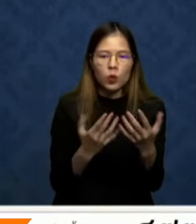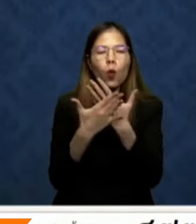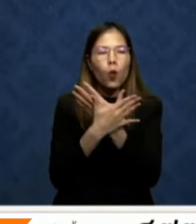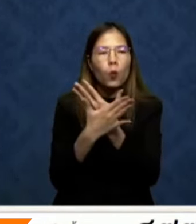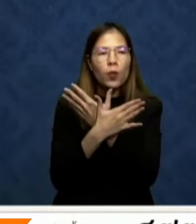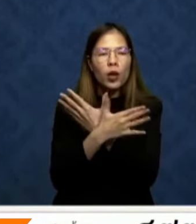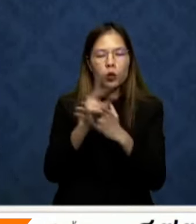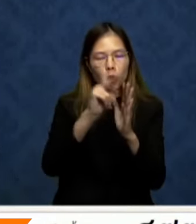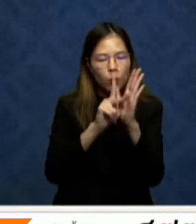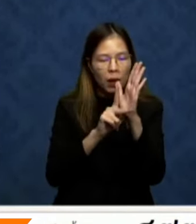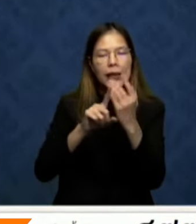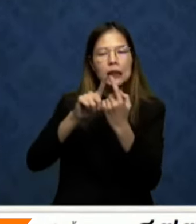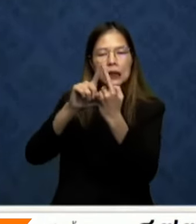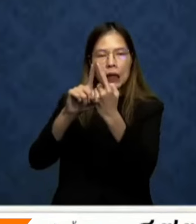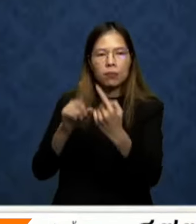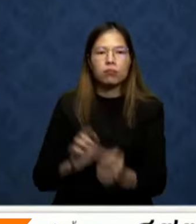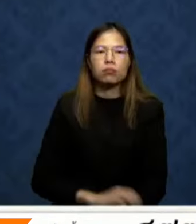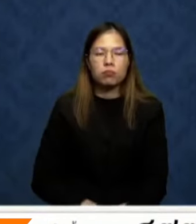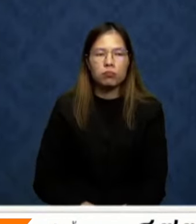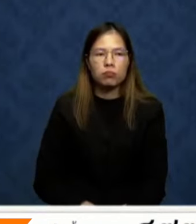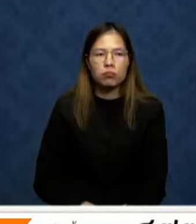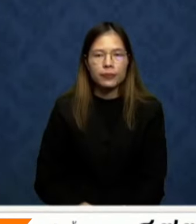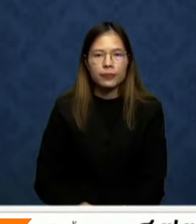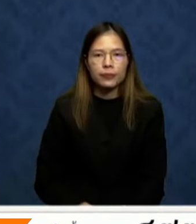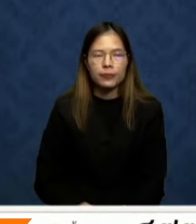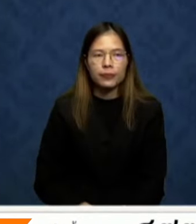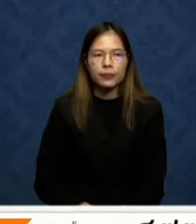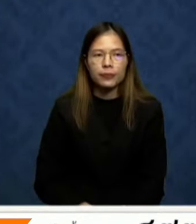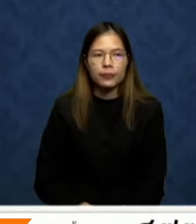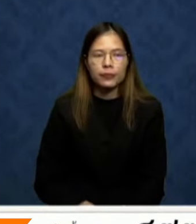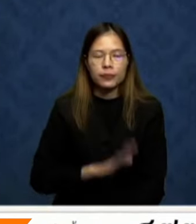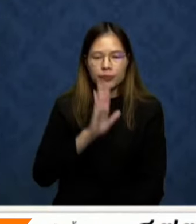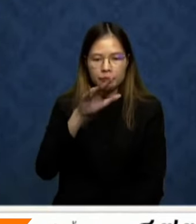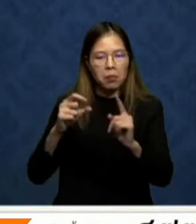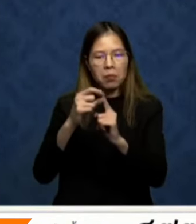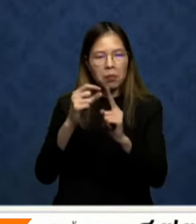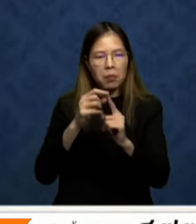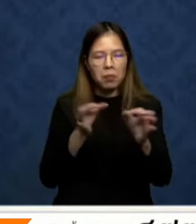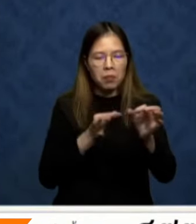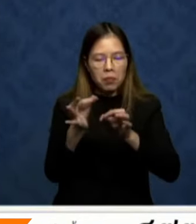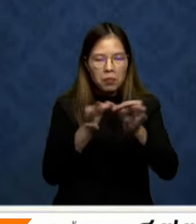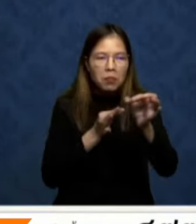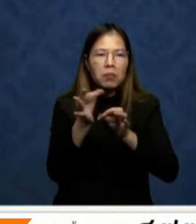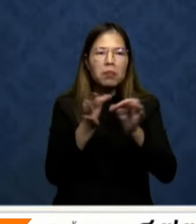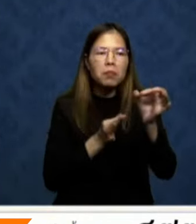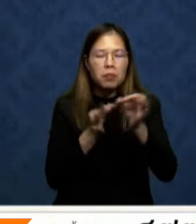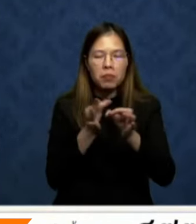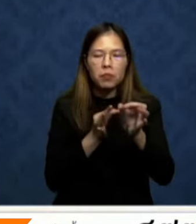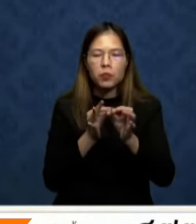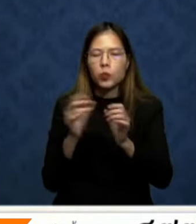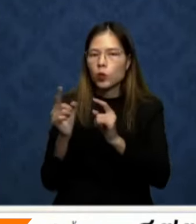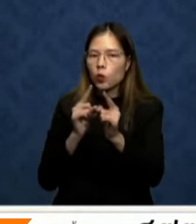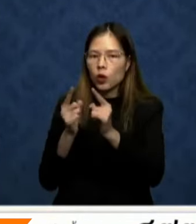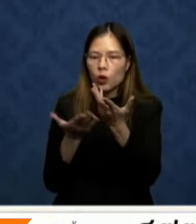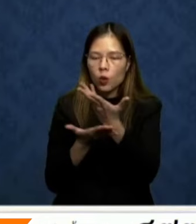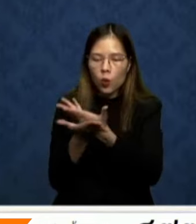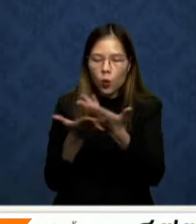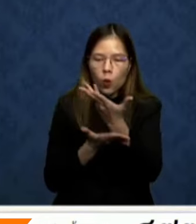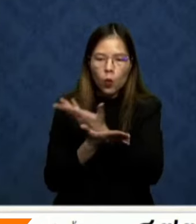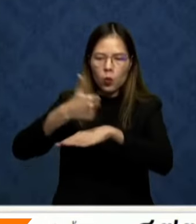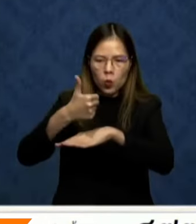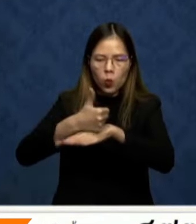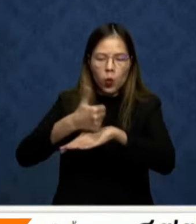ฎหมายอันเนี้ยมันค่อนข้างผมพยายามหาคำอธิบายการคุยกับท่านผู้อำนวยการสำนักงบ